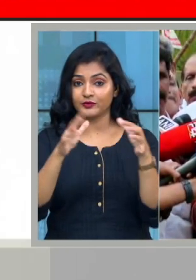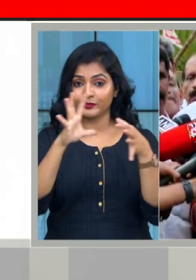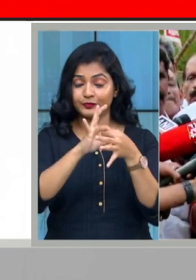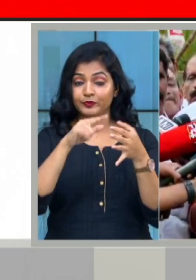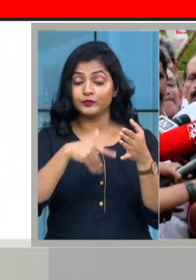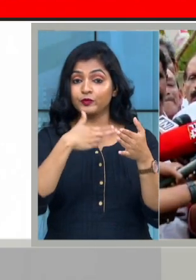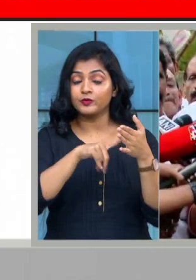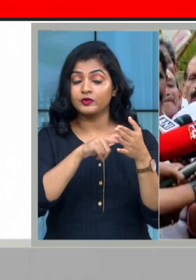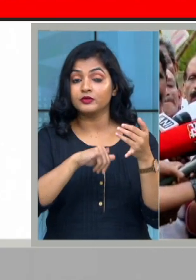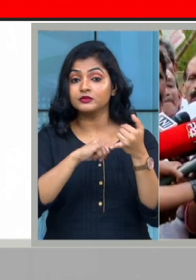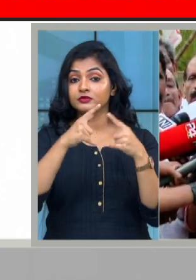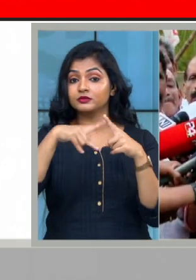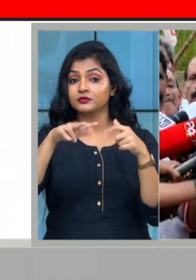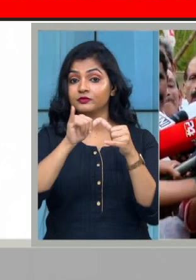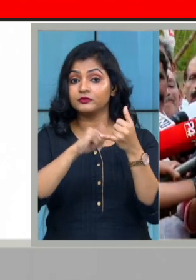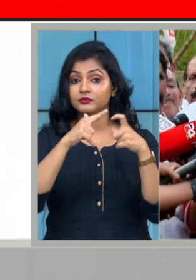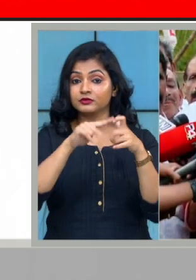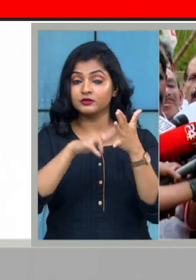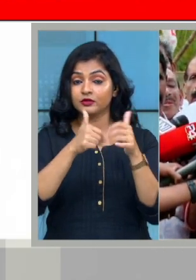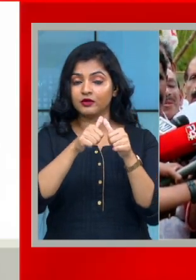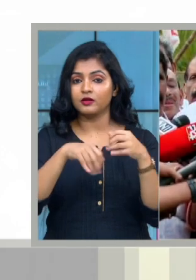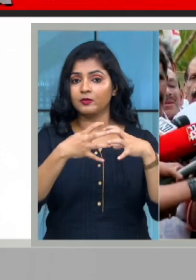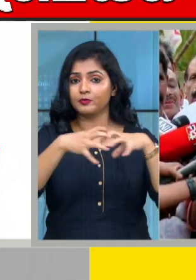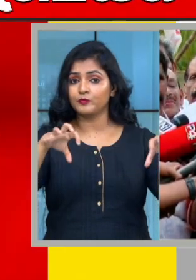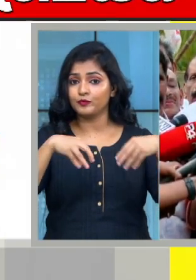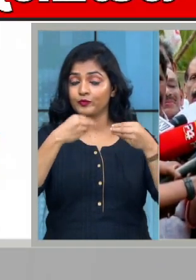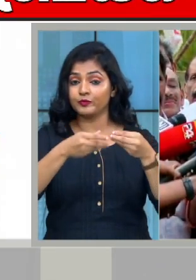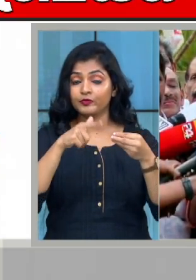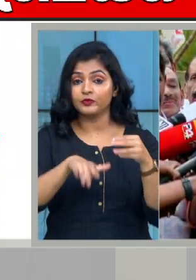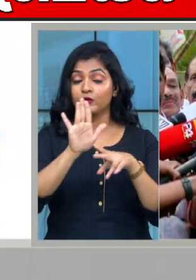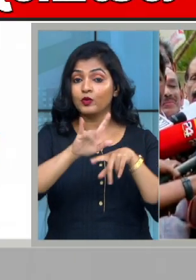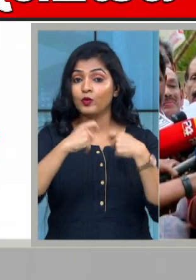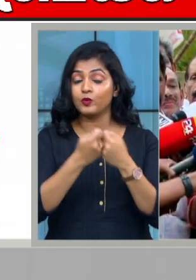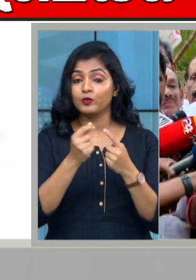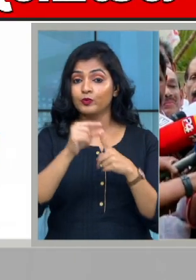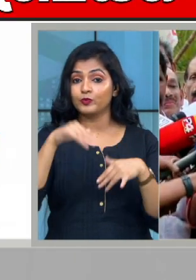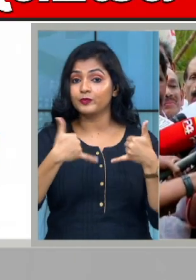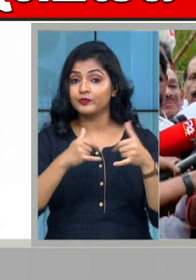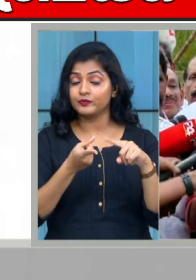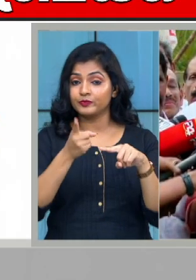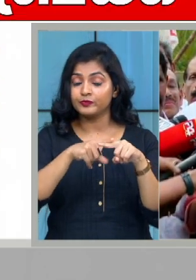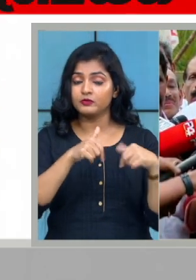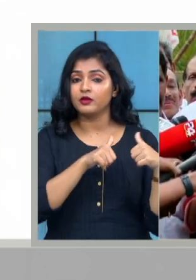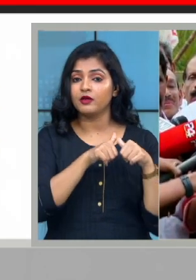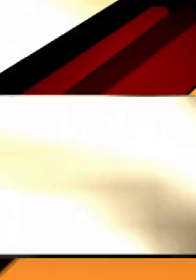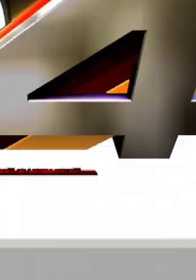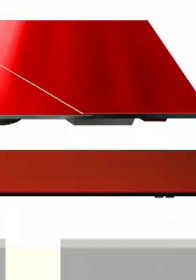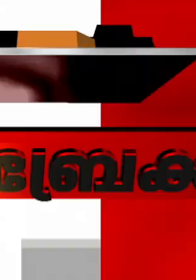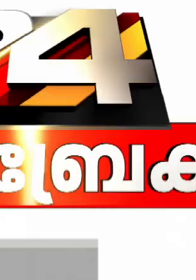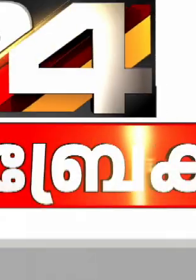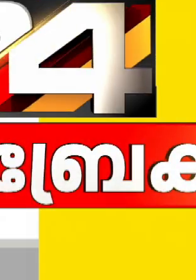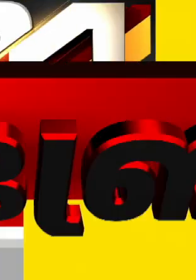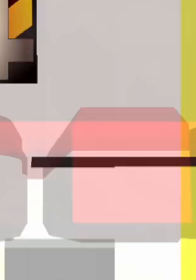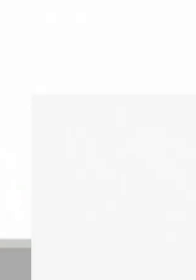ശിവസേനയെ അടർത്തിയെടുത്ത് കോൺഗ്രസ് നടത്തിയ രാഷ്ട്രീയ കളി, ആ രാഷ്ട്രീയ കളിക്ക് നൽകിയ മറുപടിയാണ് ഈ തെരഞ്ഞെടുപ്പിൽ ഒരിക്കൽ